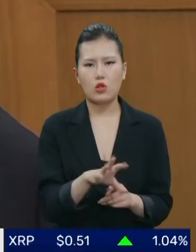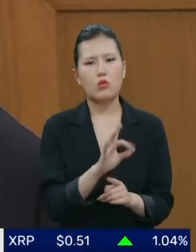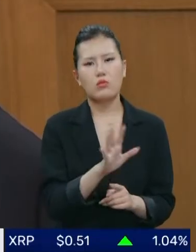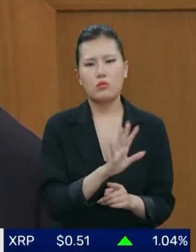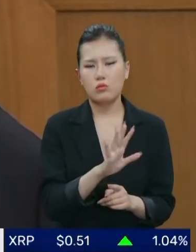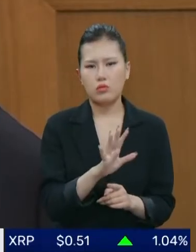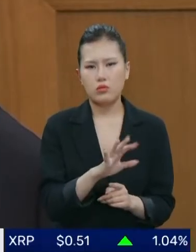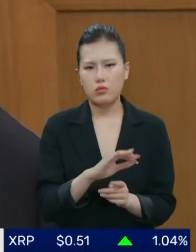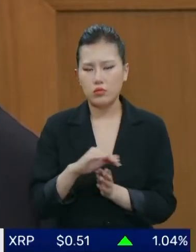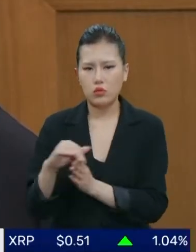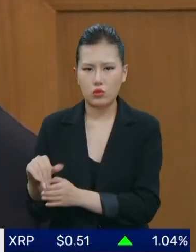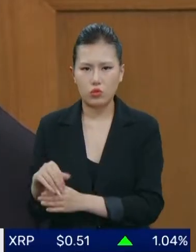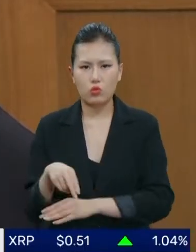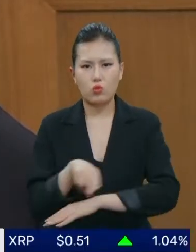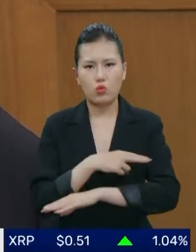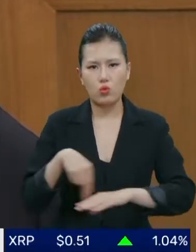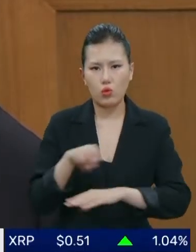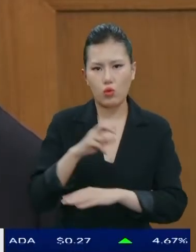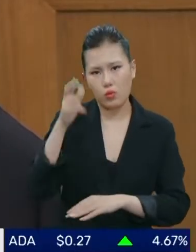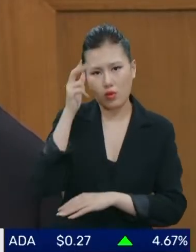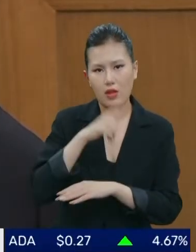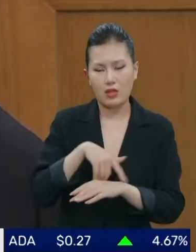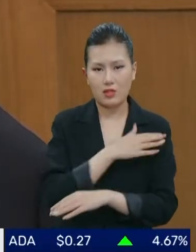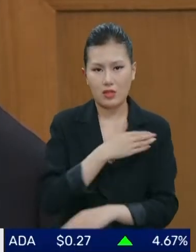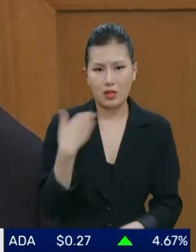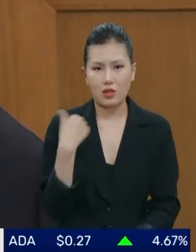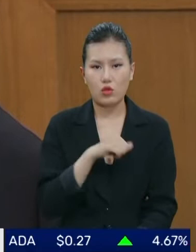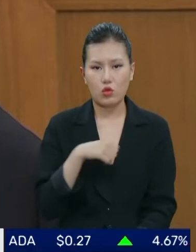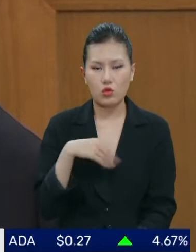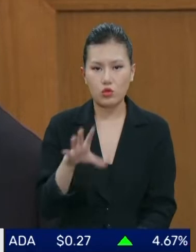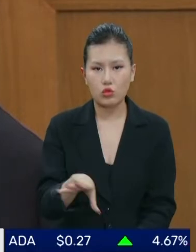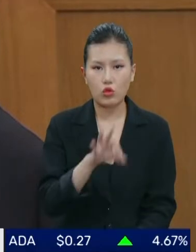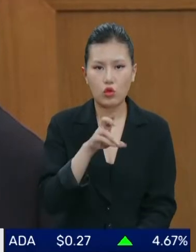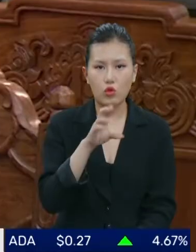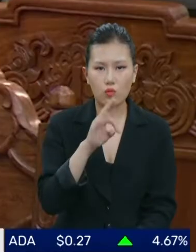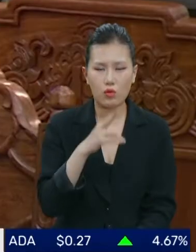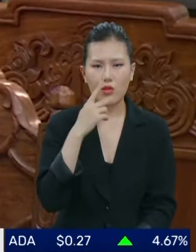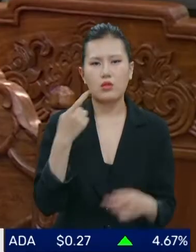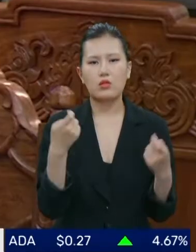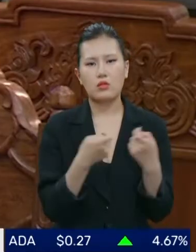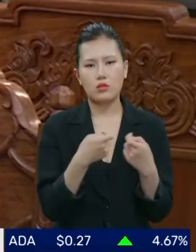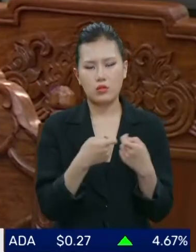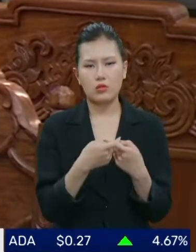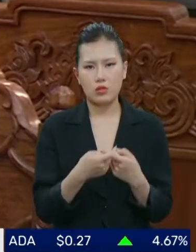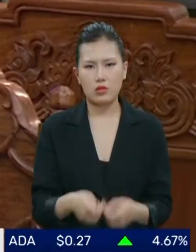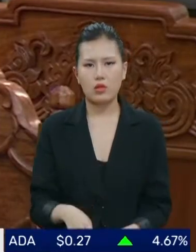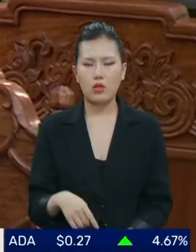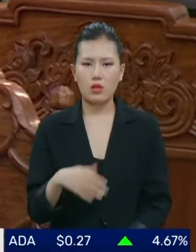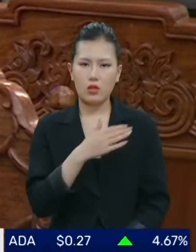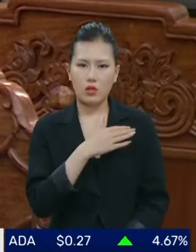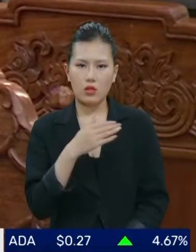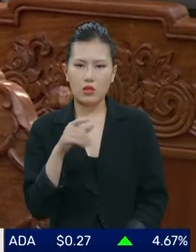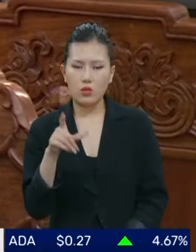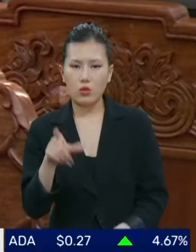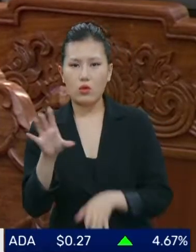дүүргийн боловсролын хилцээний дарга нь томилдог байх нь илүү одоо мэрэгжлийн болох юм шүү. Томилготой холбоотой асуудалч улс төрлөө очиод